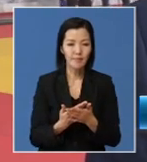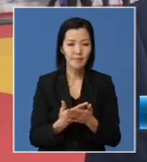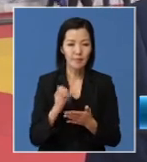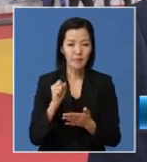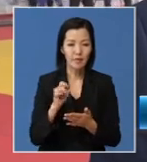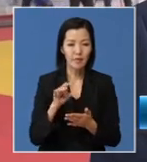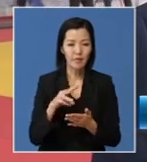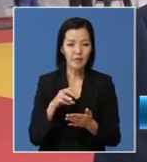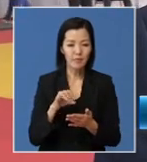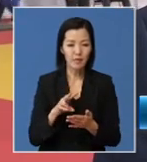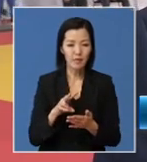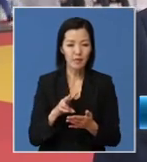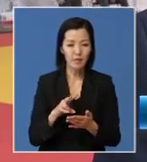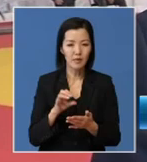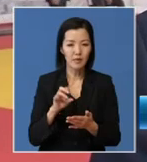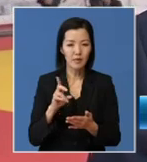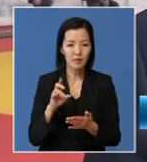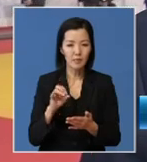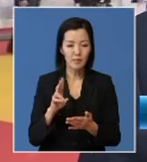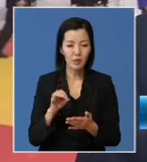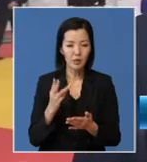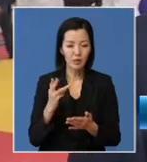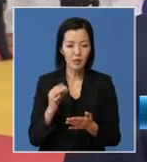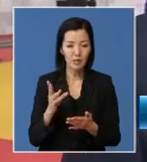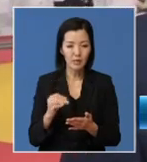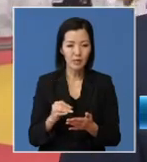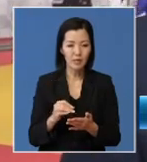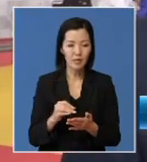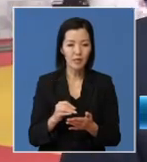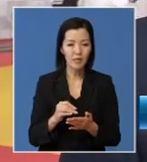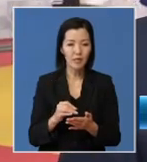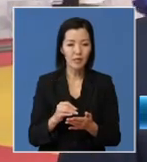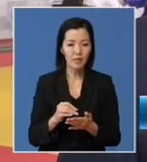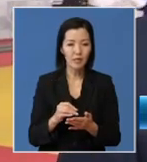Арман Аружан, Еңбекші Қазақ ауданынан, Нұрғалықова,